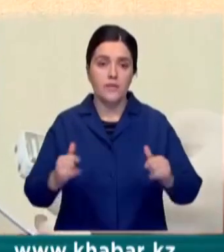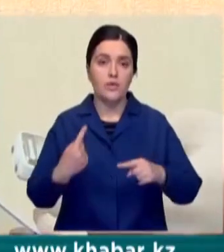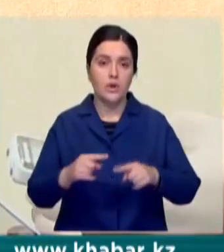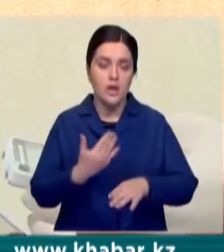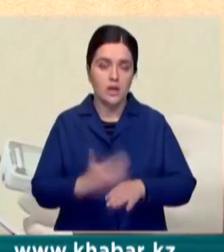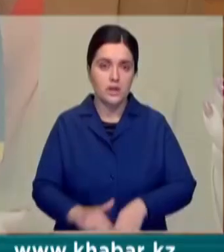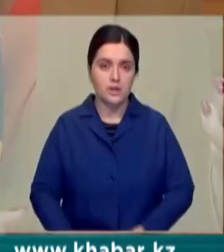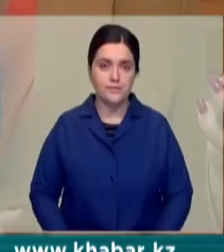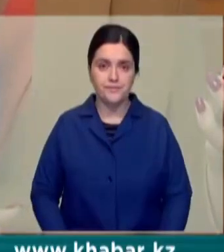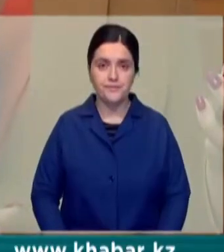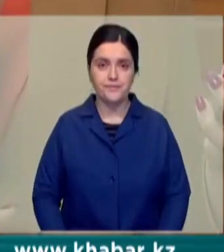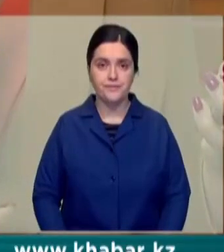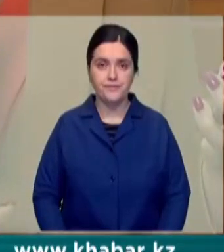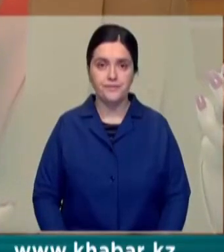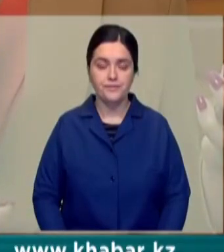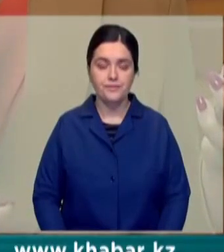отраслей.